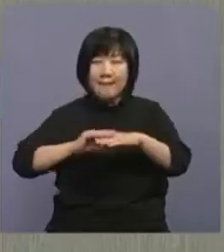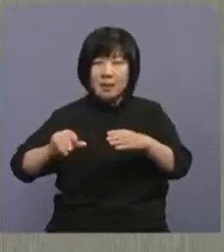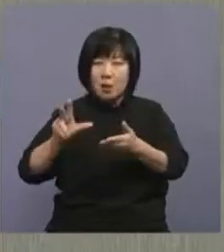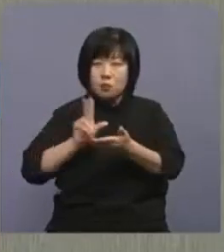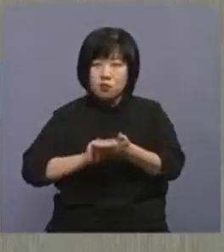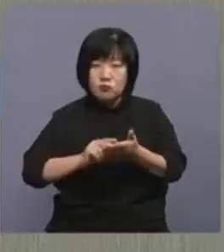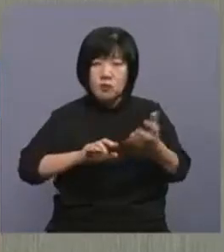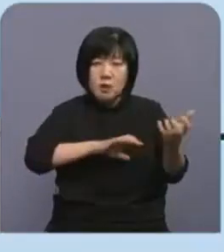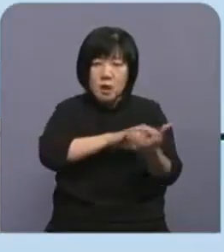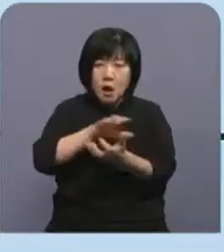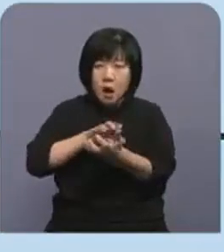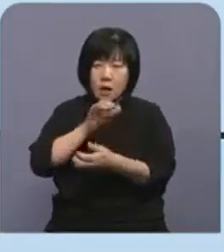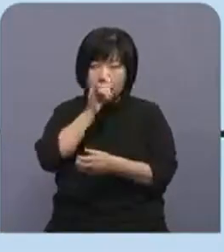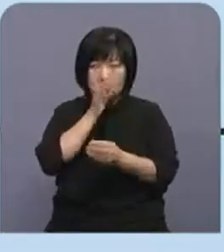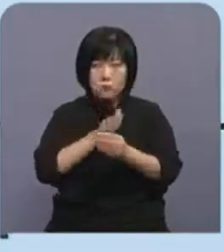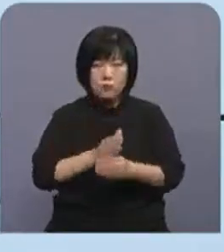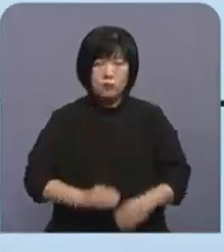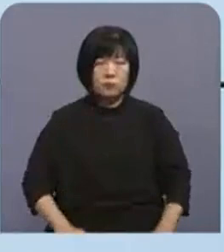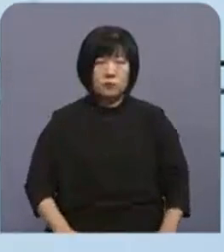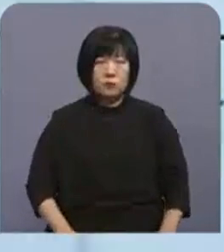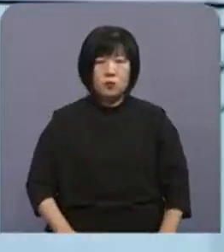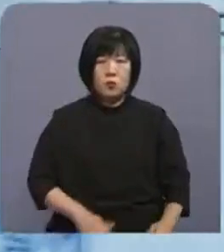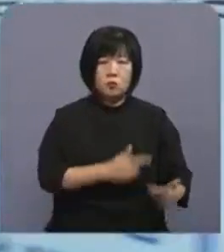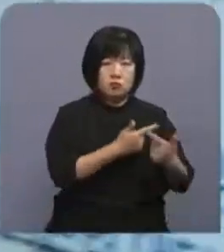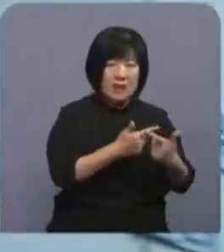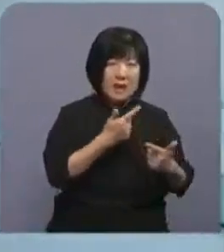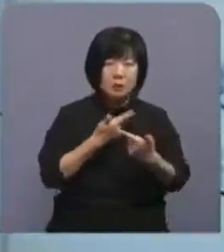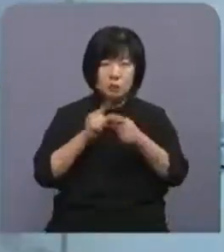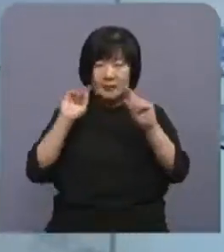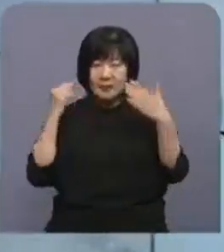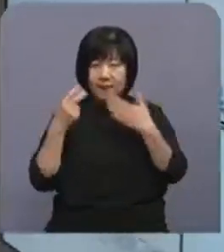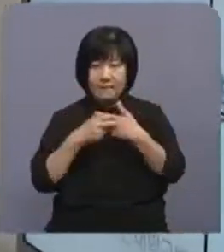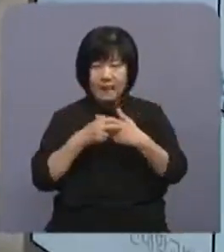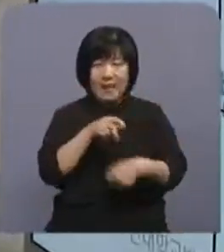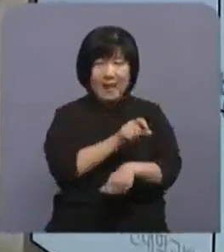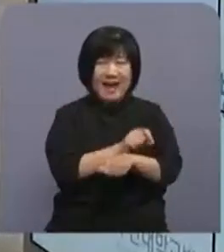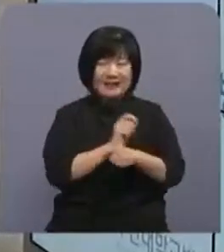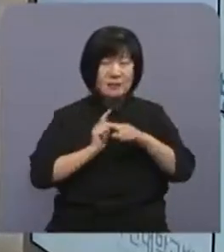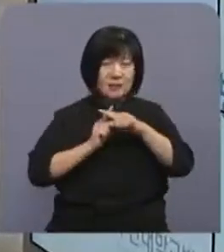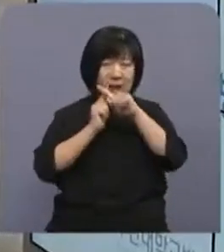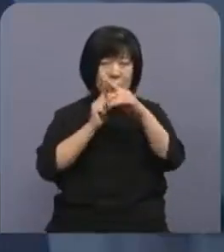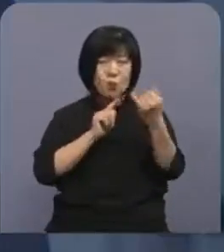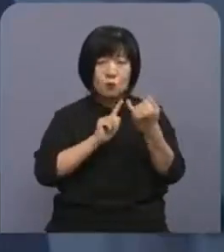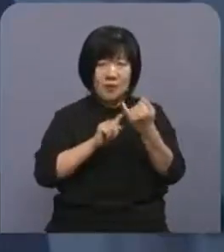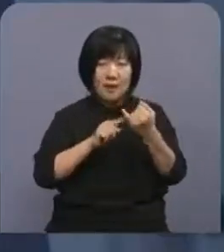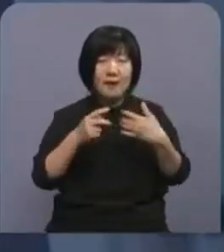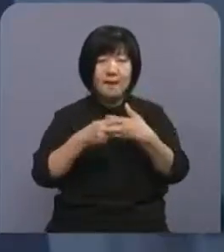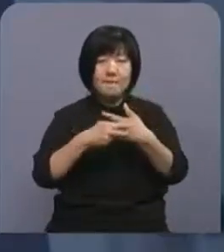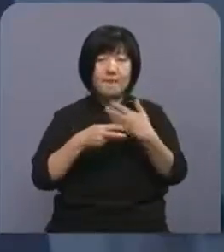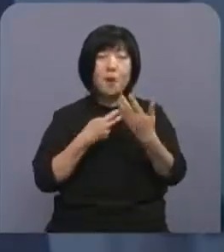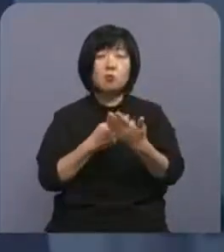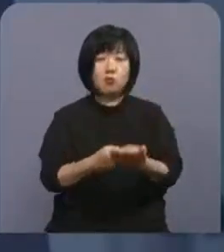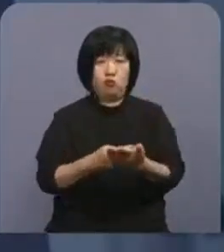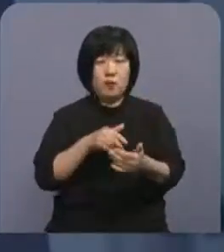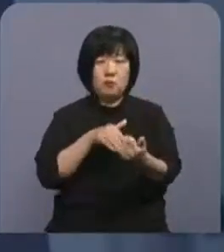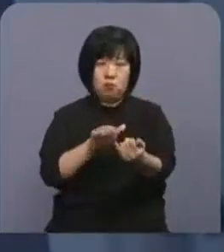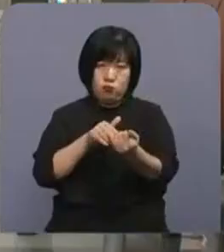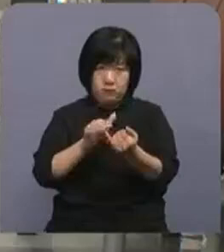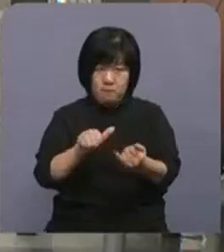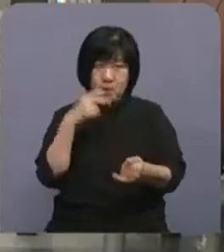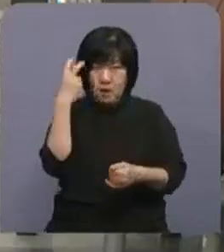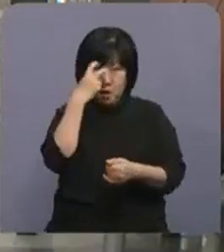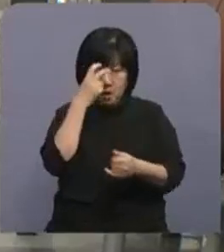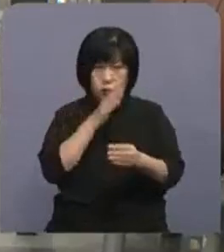문제가 헌재되어 있습니다 부산시와 부산대병원은 행정간호사를 병동에 투입하는 등 비상 진료 대책을 마련하고 있지만